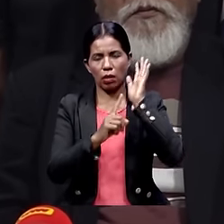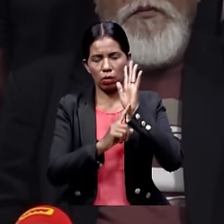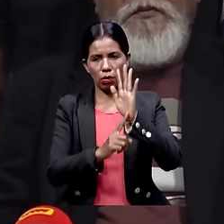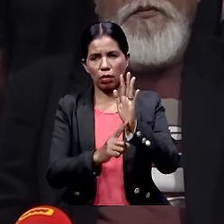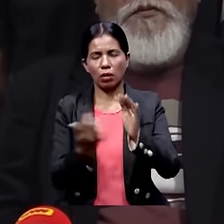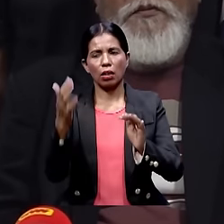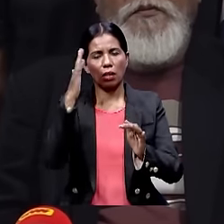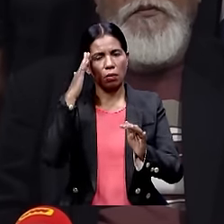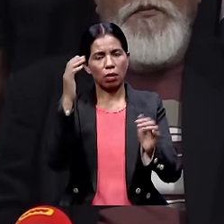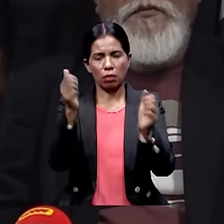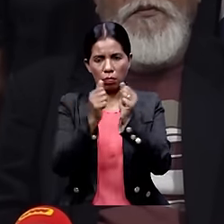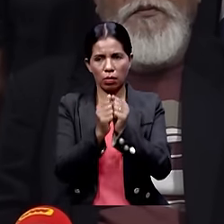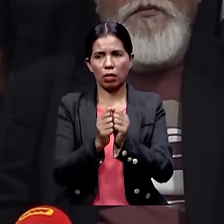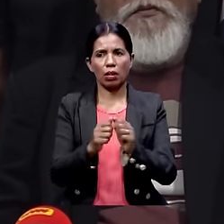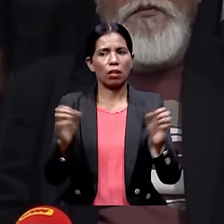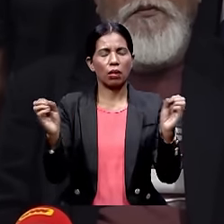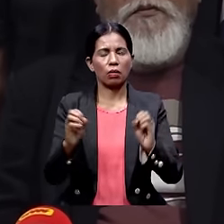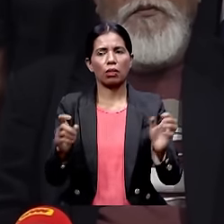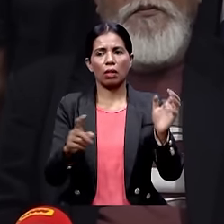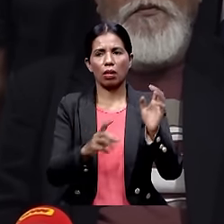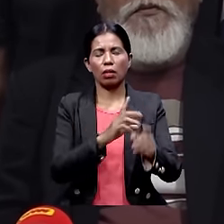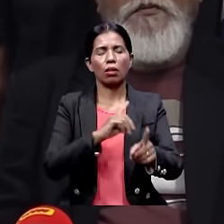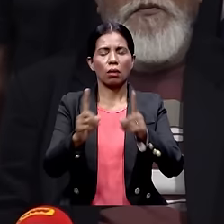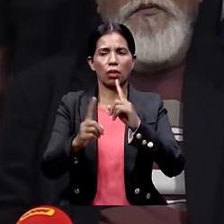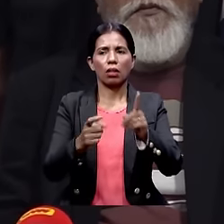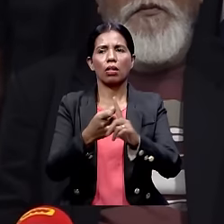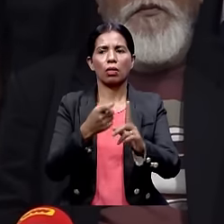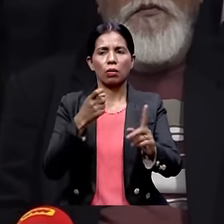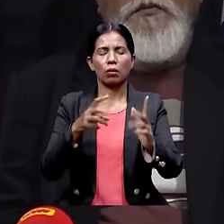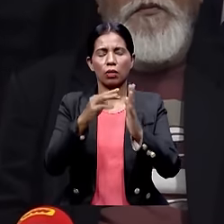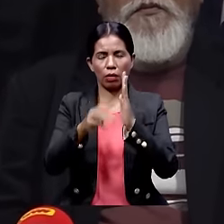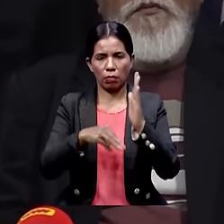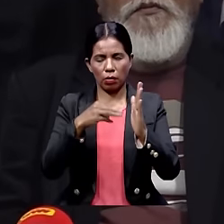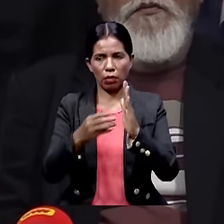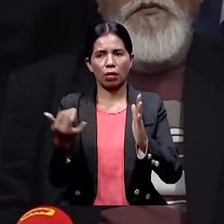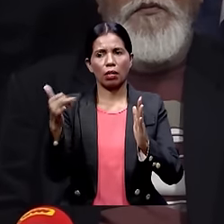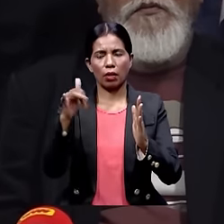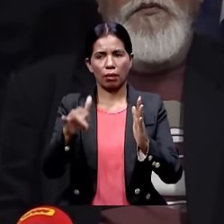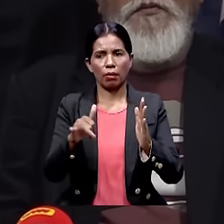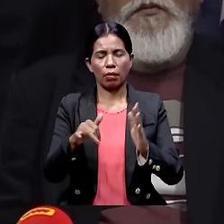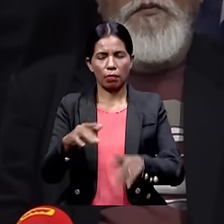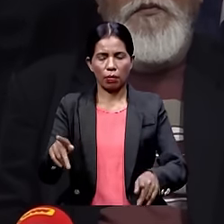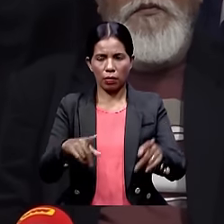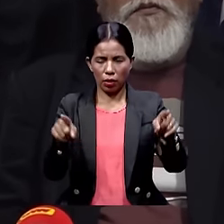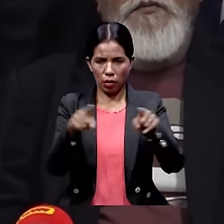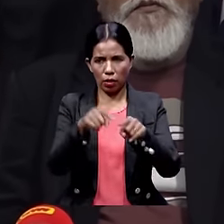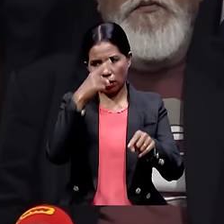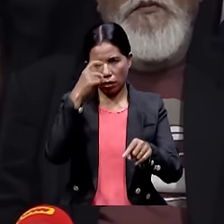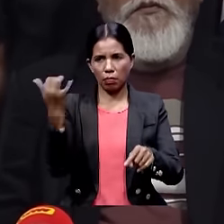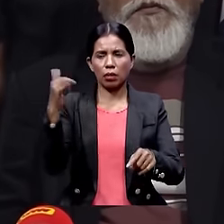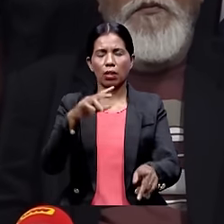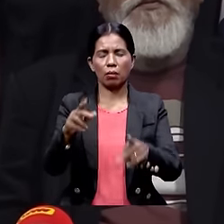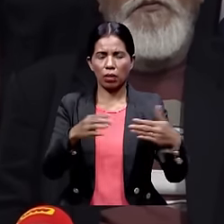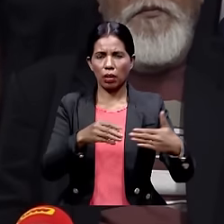anu isernya ba malu laos tingke bakriti kita li ufali hosi konferensi di imprensa publik kita hanya sana tam sirah mesem puna inu